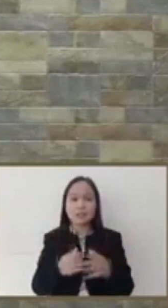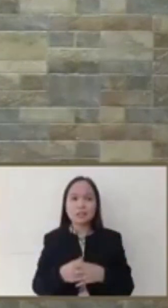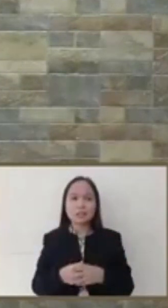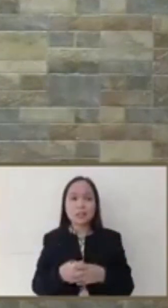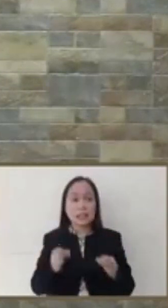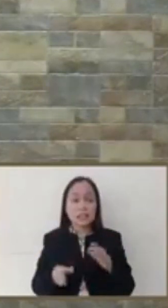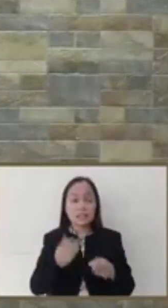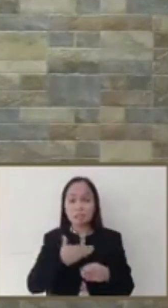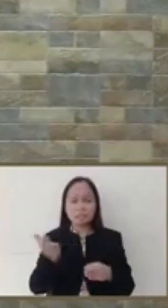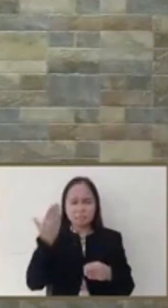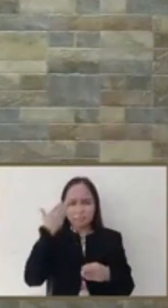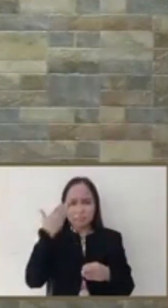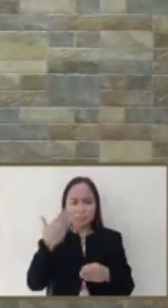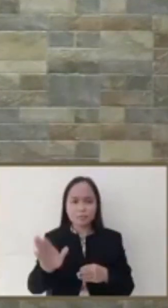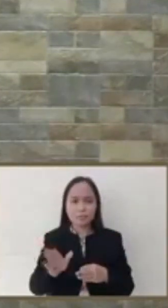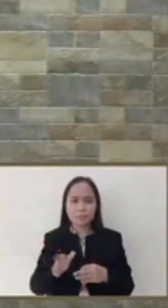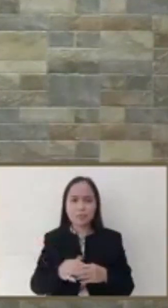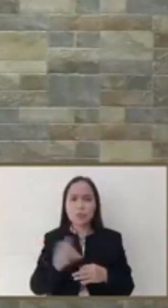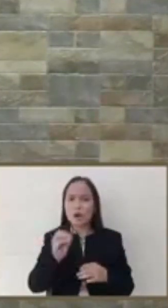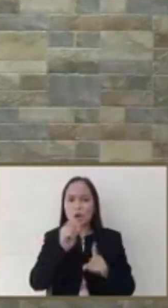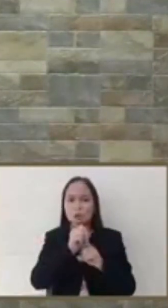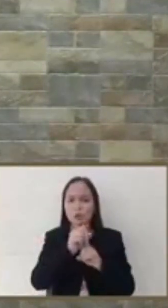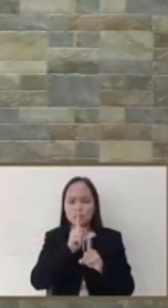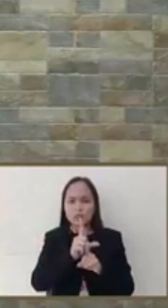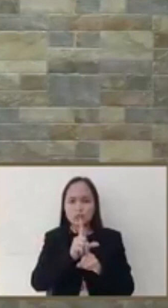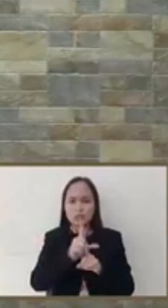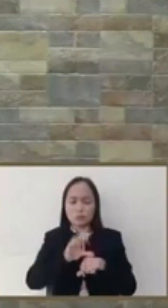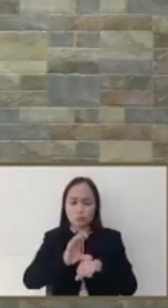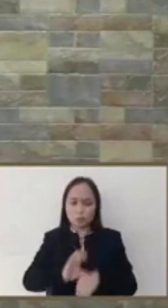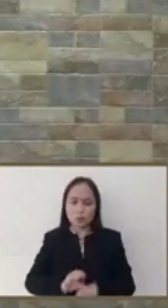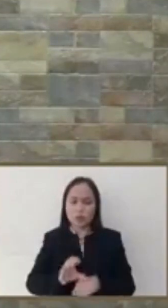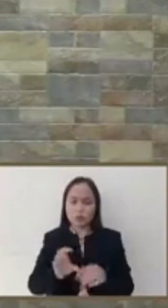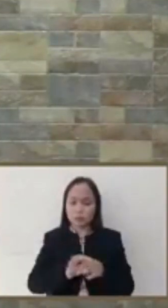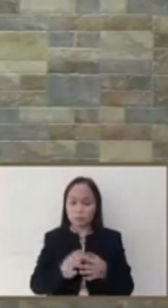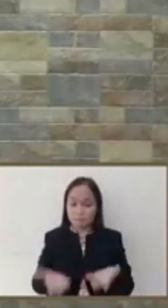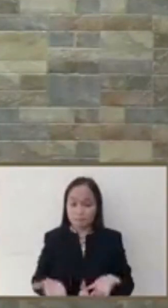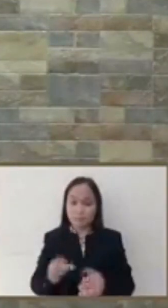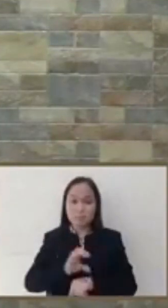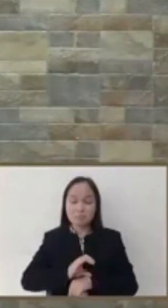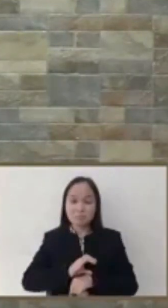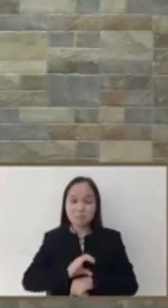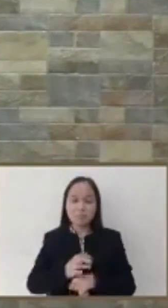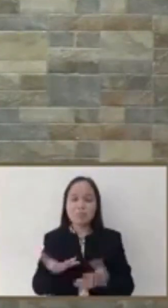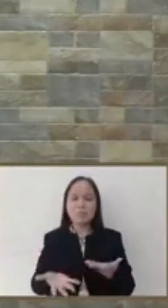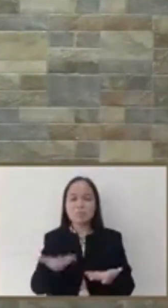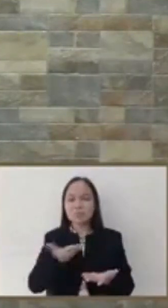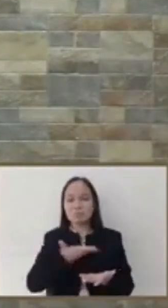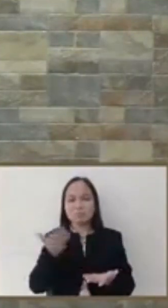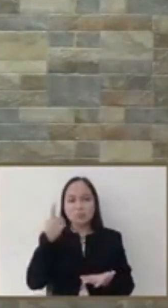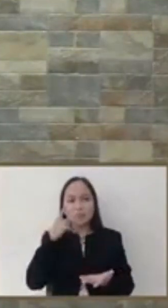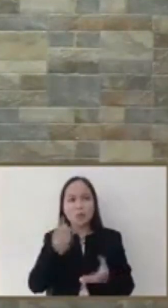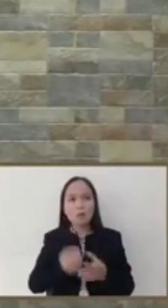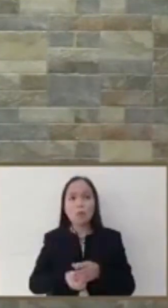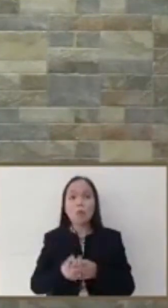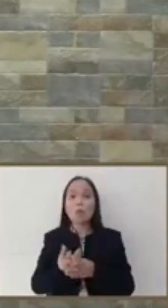If you did not know the original condition of this church, maaaring lumago na kayo sa